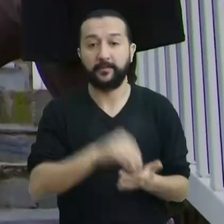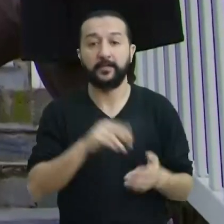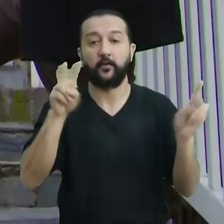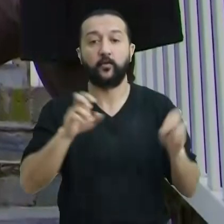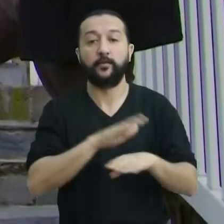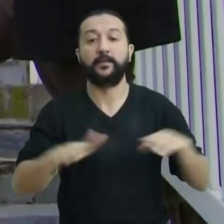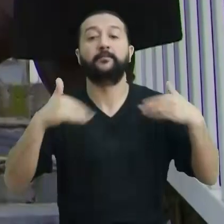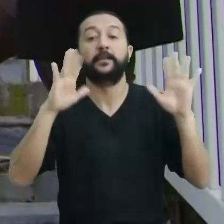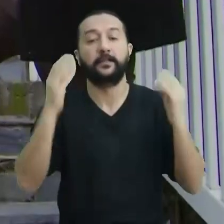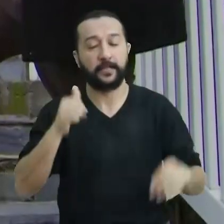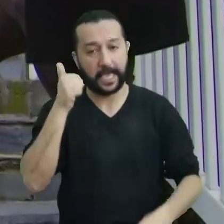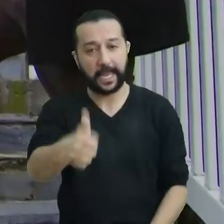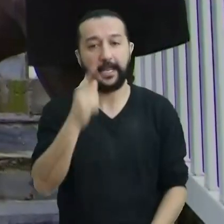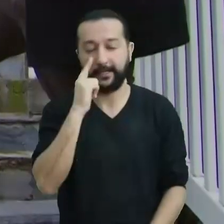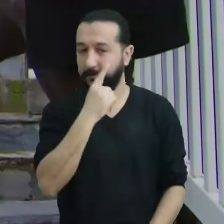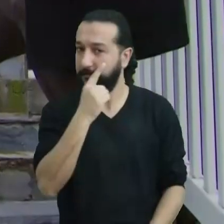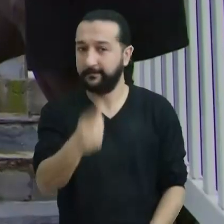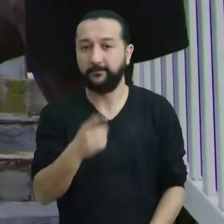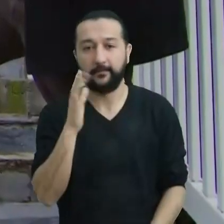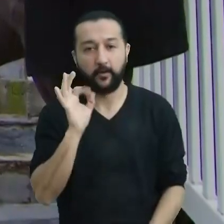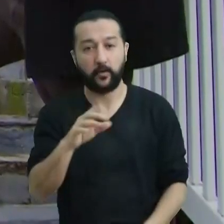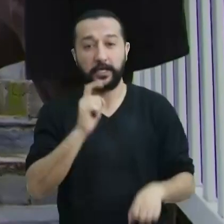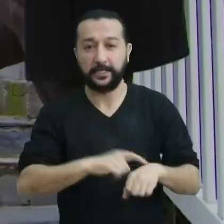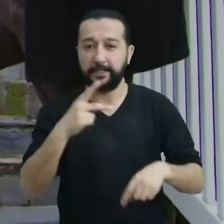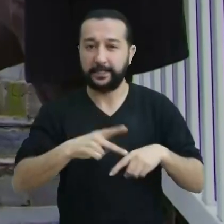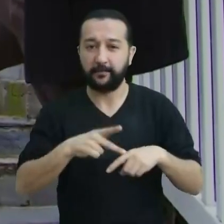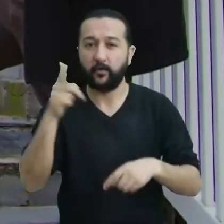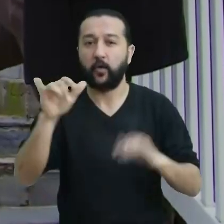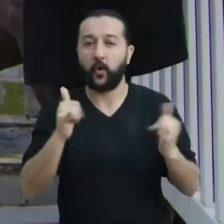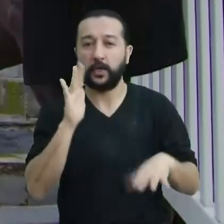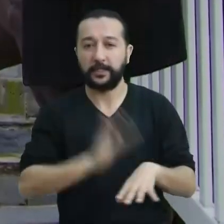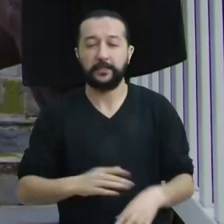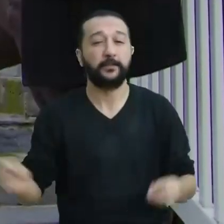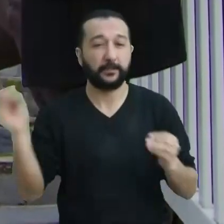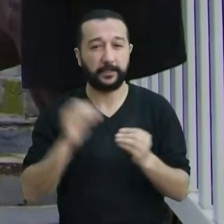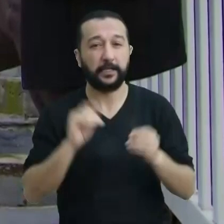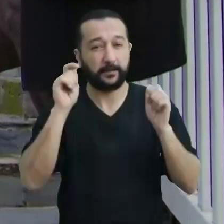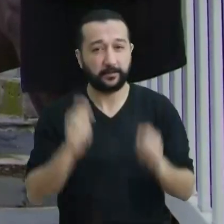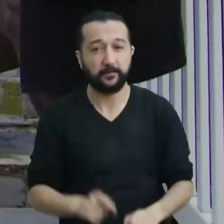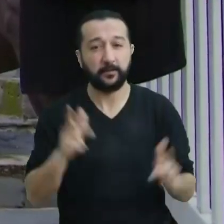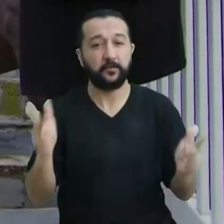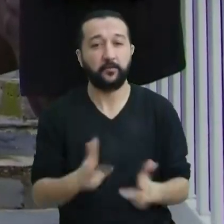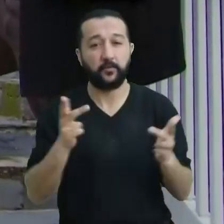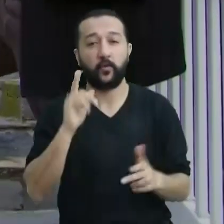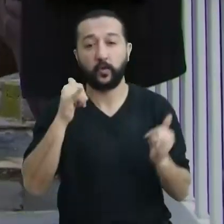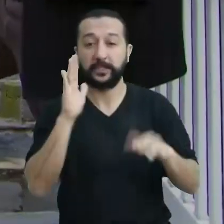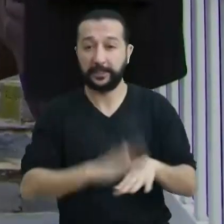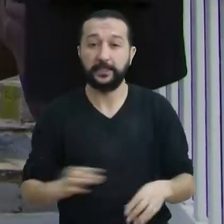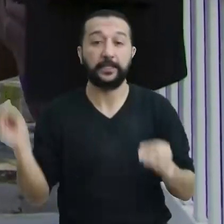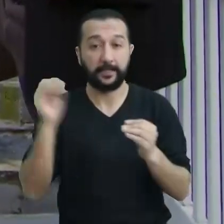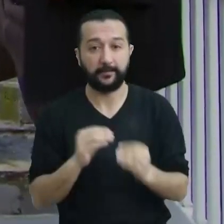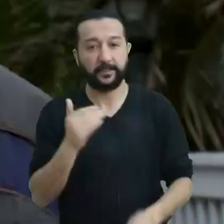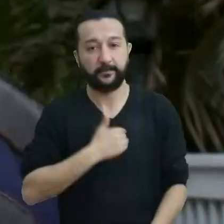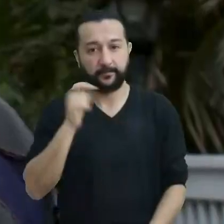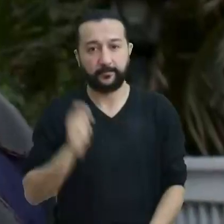olayı bitmez oğlum. Helal olsun enişte. O zarfa öyle bir oyun oynayacağım ki, öyle bir oyun oynayacağım